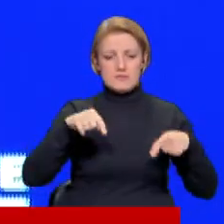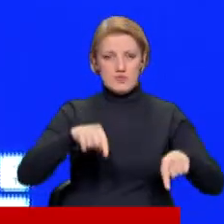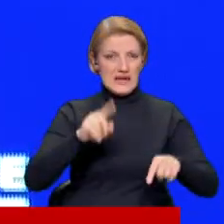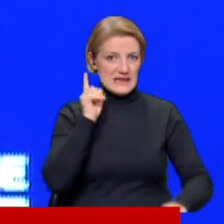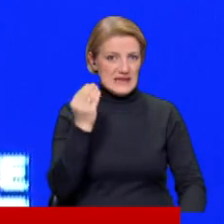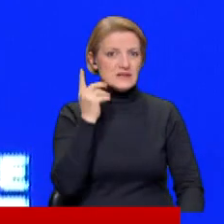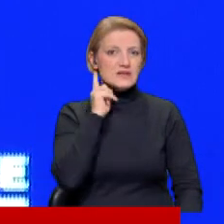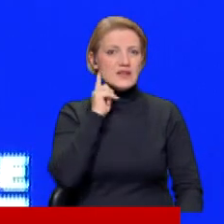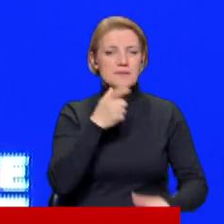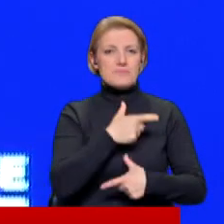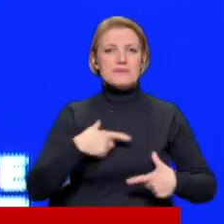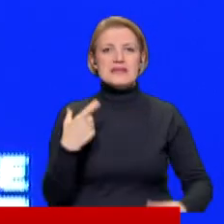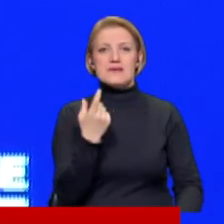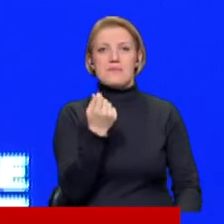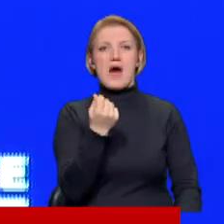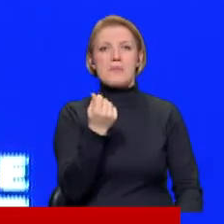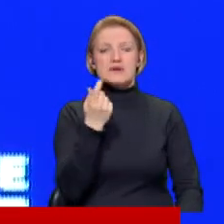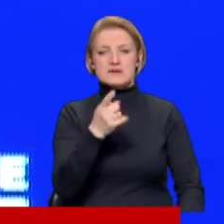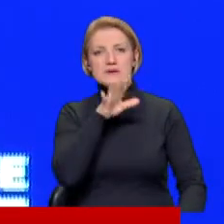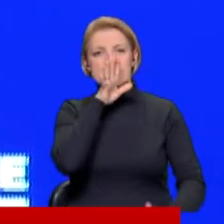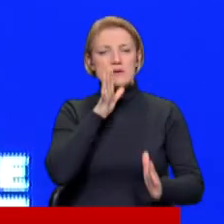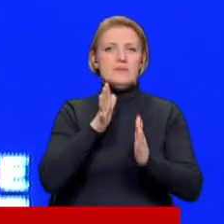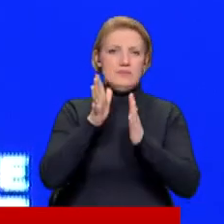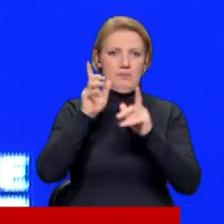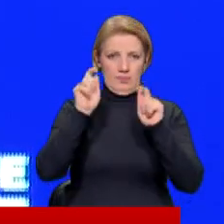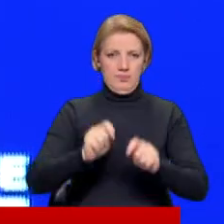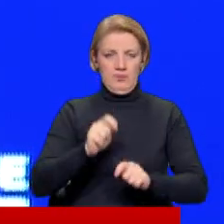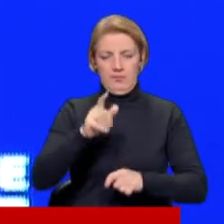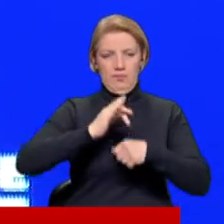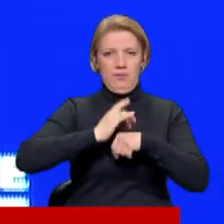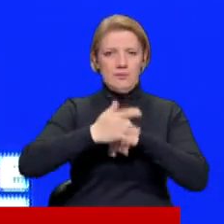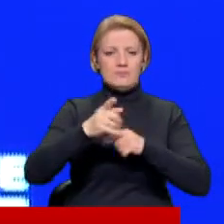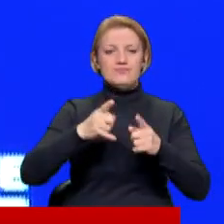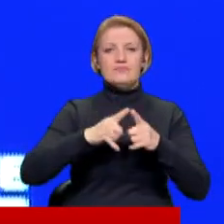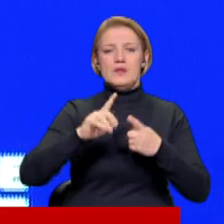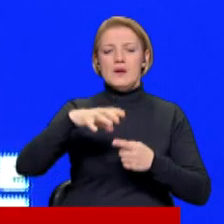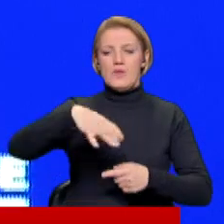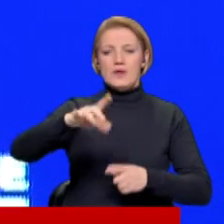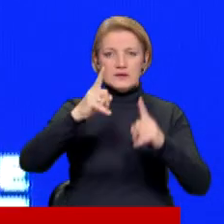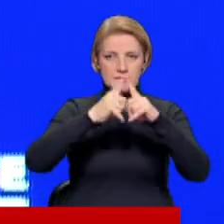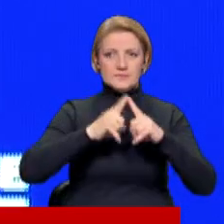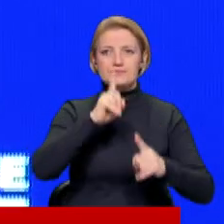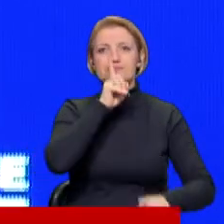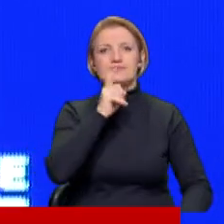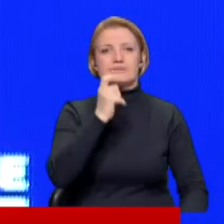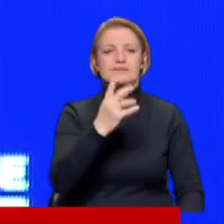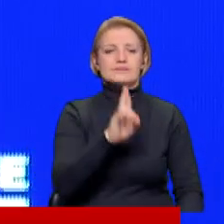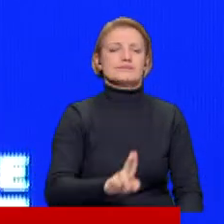iyi dinleyin milli Paramız da ihracat yaptığımız ülke ve bölge sayısı